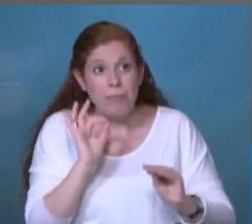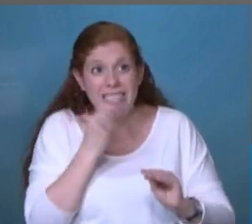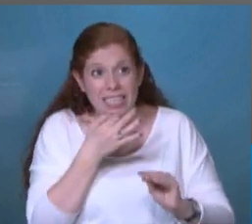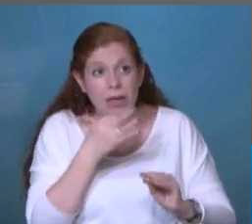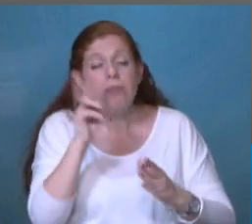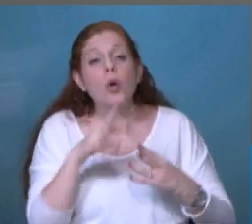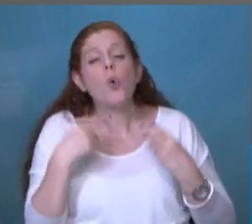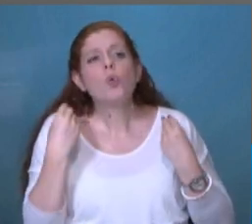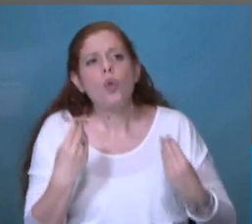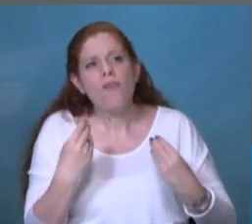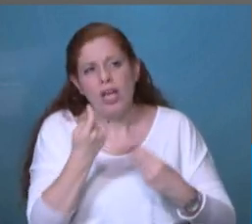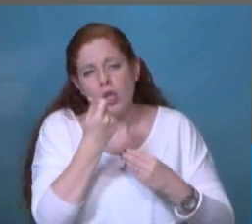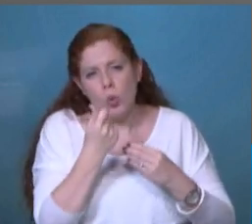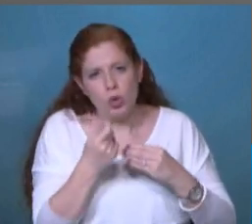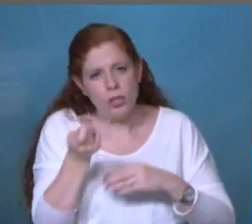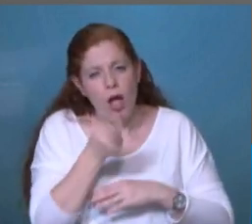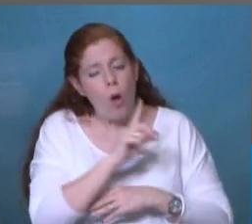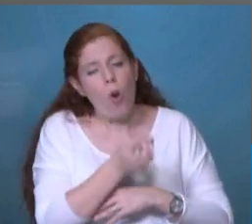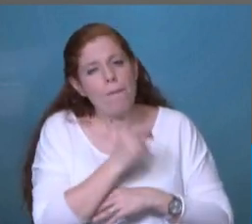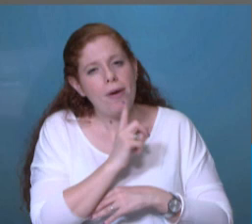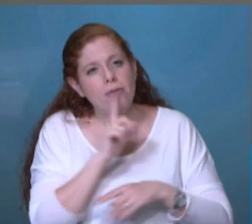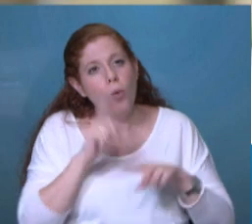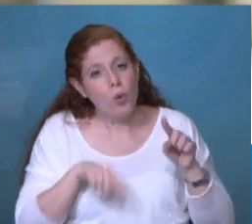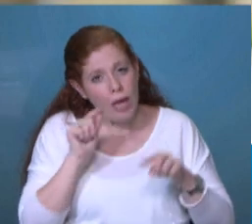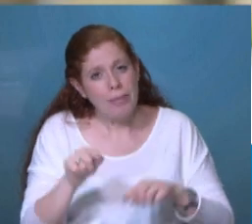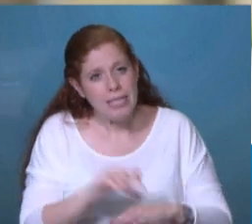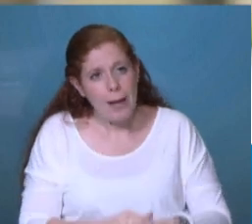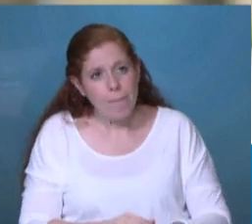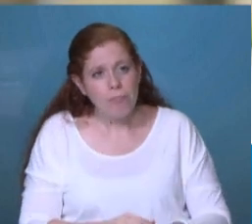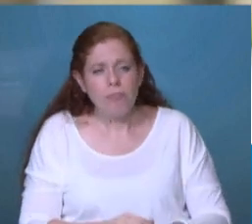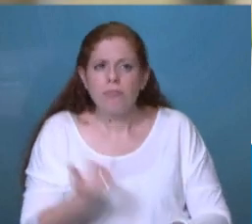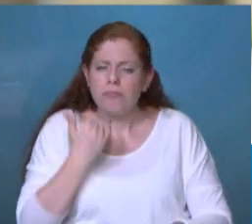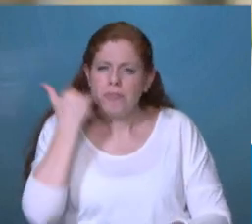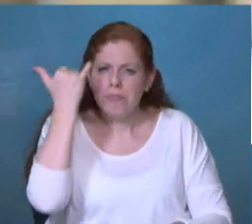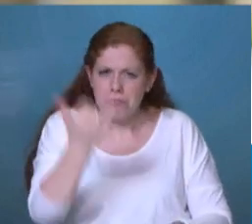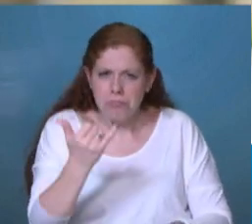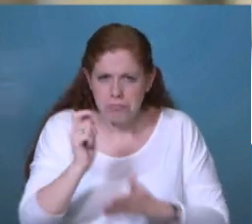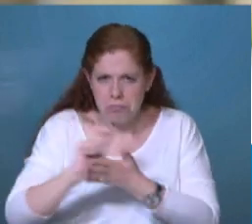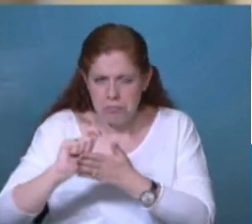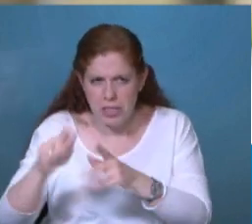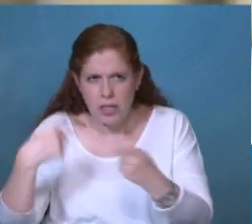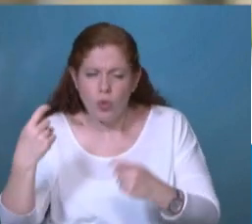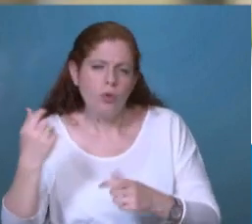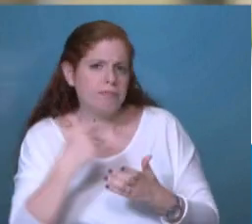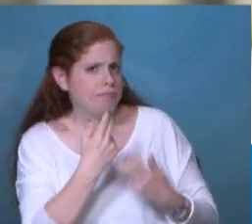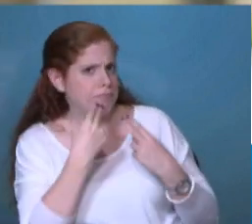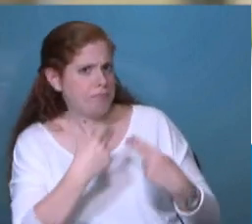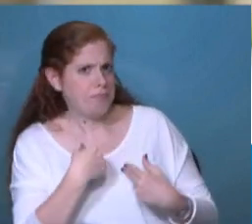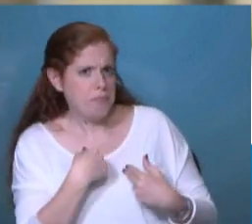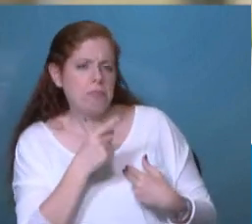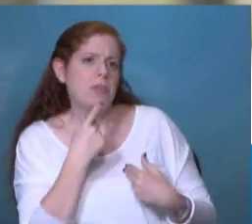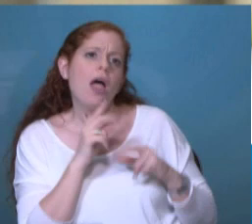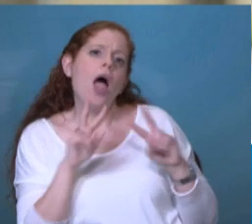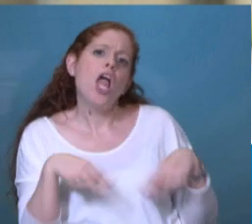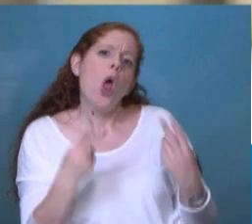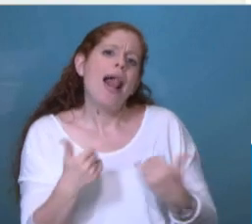היטב את תלוש השכר, לא מעט טעויות יהיו גם אצלכם. קשרתי למשרד החינוך, ענתה לי נציגה, היא אמרה לי שהיא לא יכולה